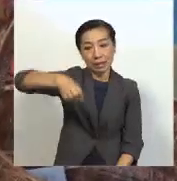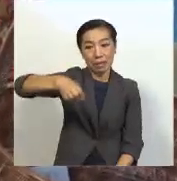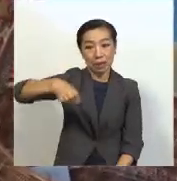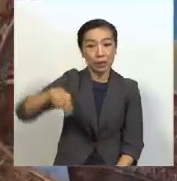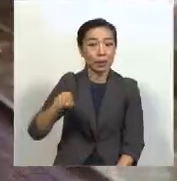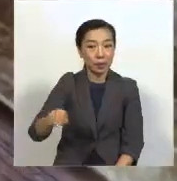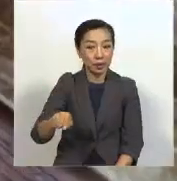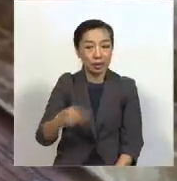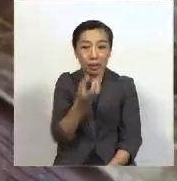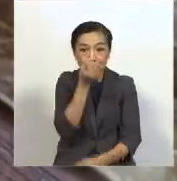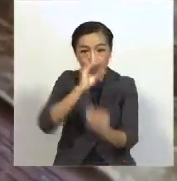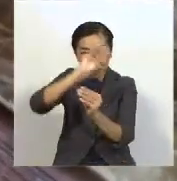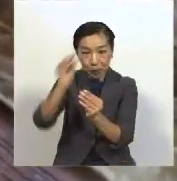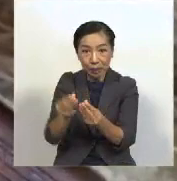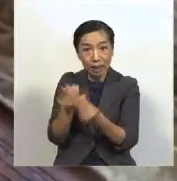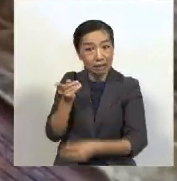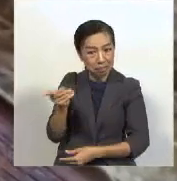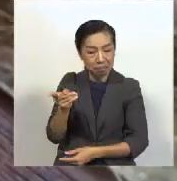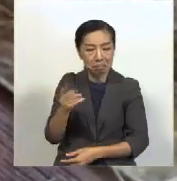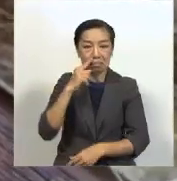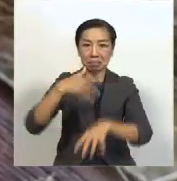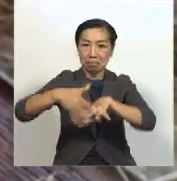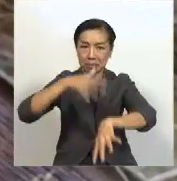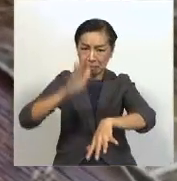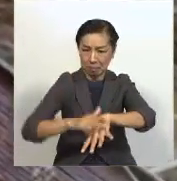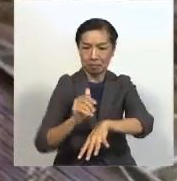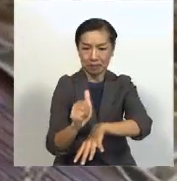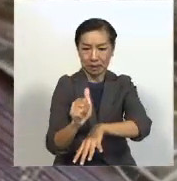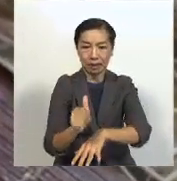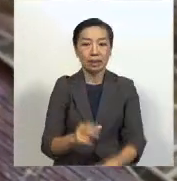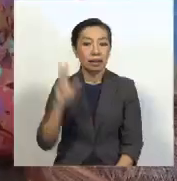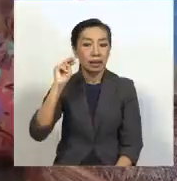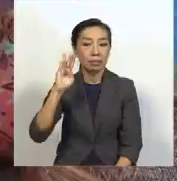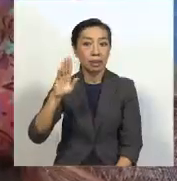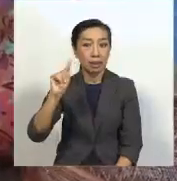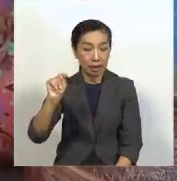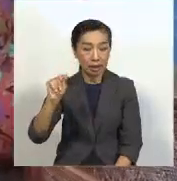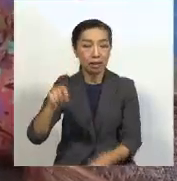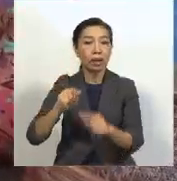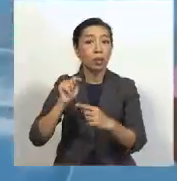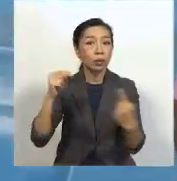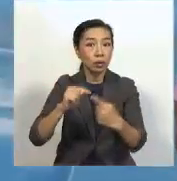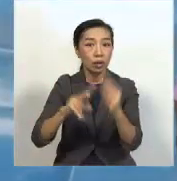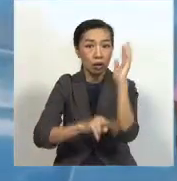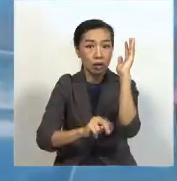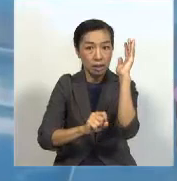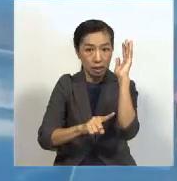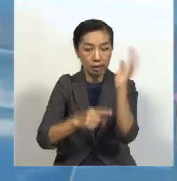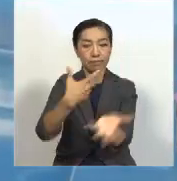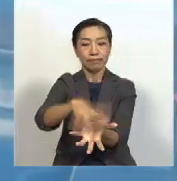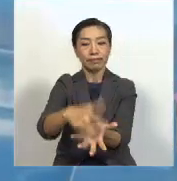ยเป็นงานหัตถศิลป์ที่ทรงคุณค่าทีมข่าว NBT นครศรีธรรมราชรายงาน